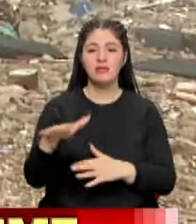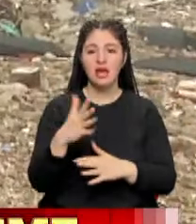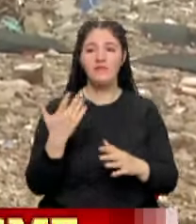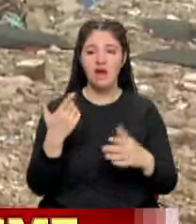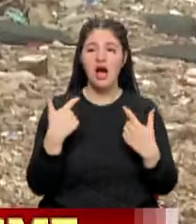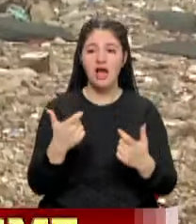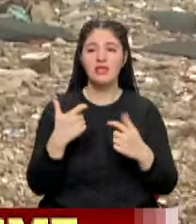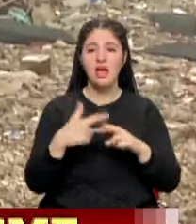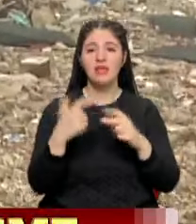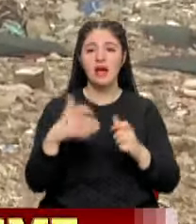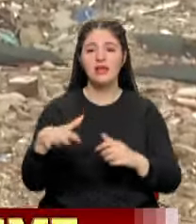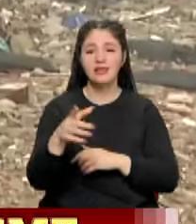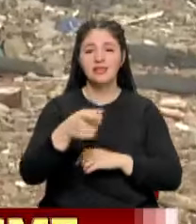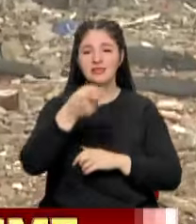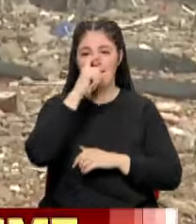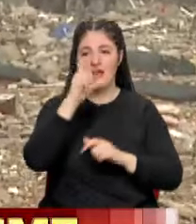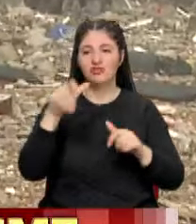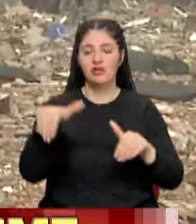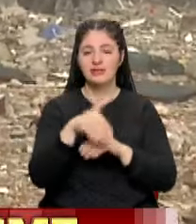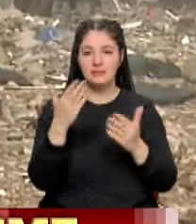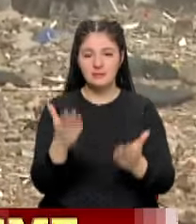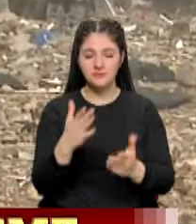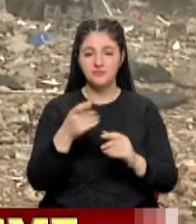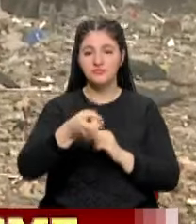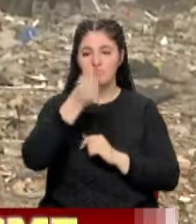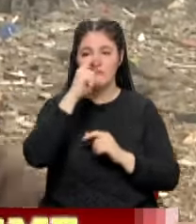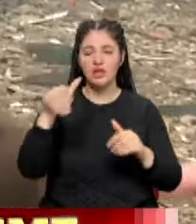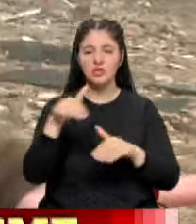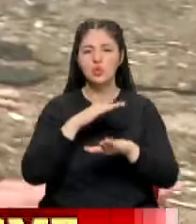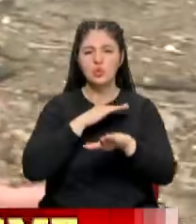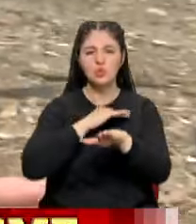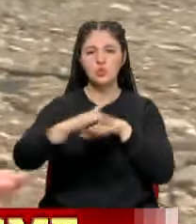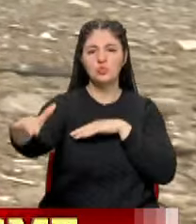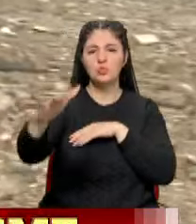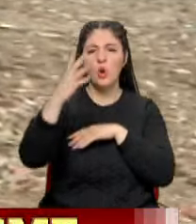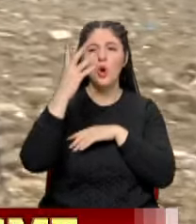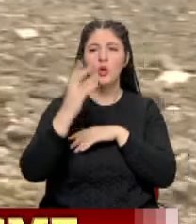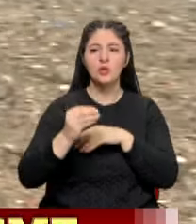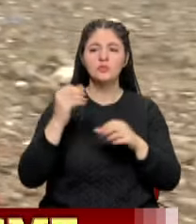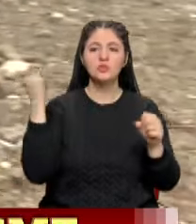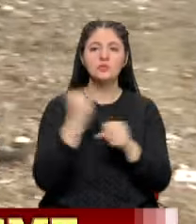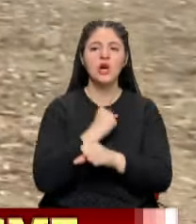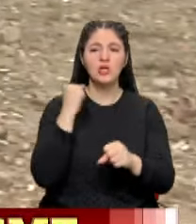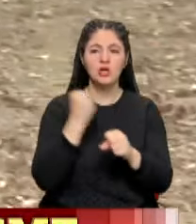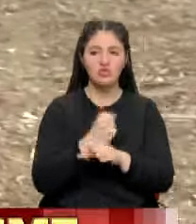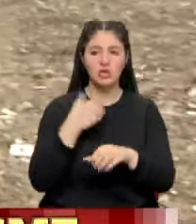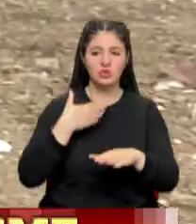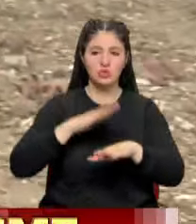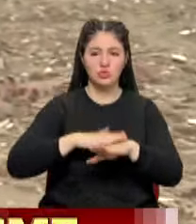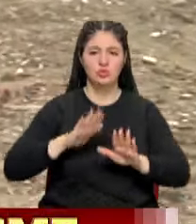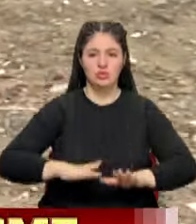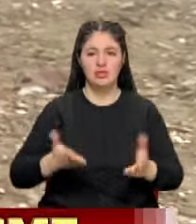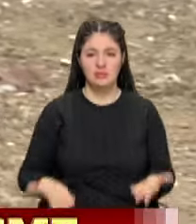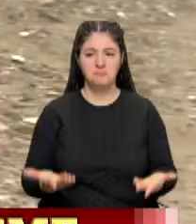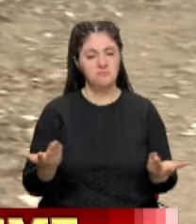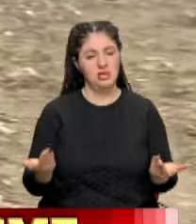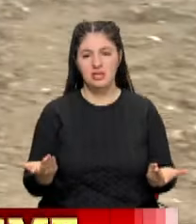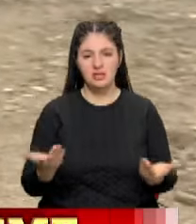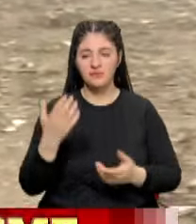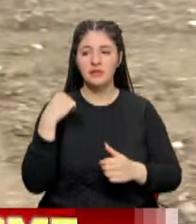Hatay Antakya'nın Saray Caddesi. Saray Caddesi'nde dümdüz edilmiş molozların üzerinde duruyoruz